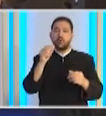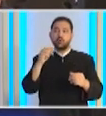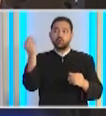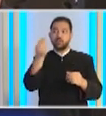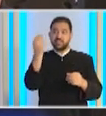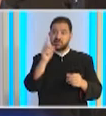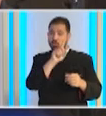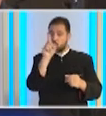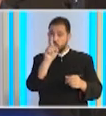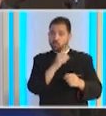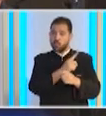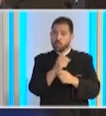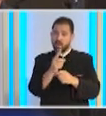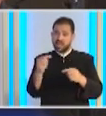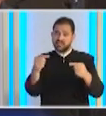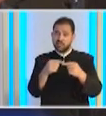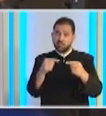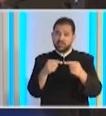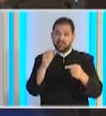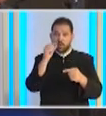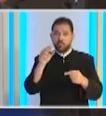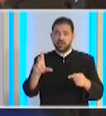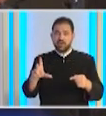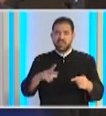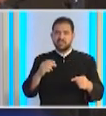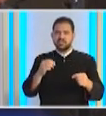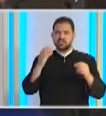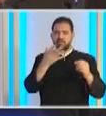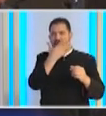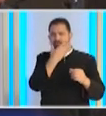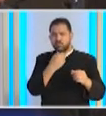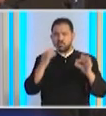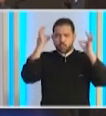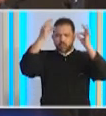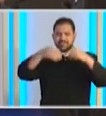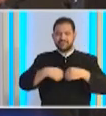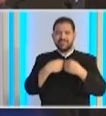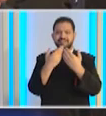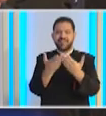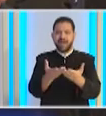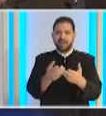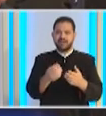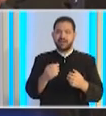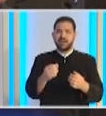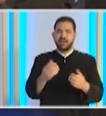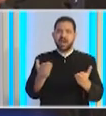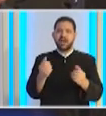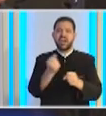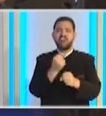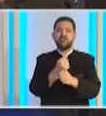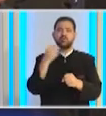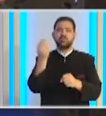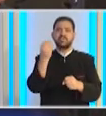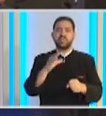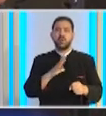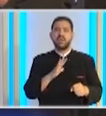lucrează împotriva omului. Este cel mai frumos dar pe care l-a făcut Dumnezeu omului, libertatea. Este un dar pe care l-a făcut în mod conștient,